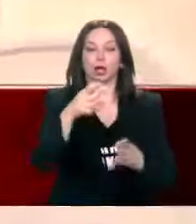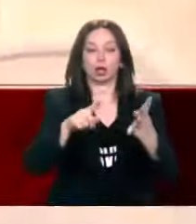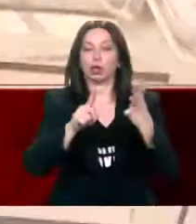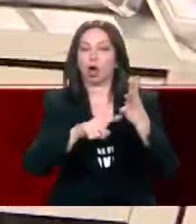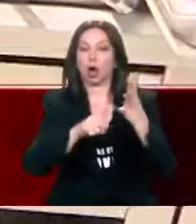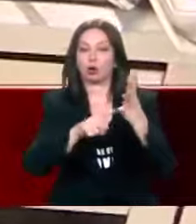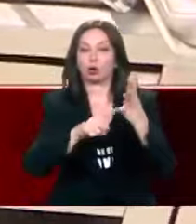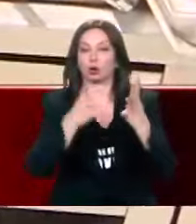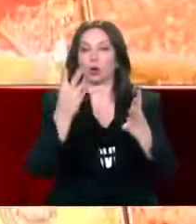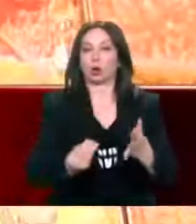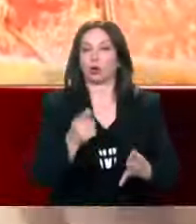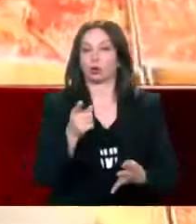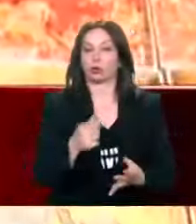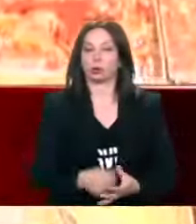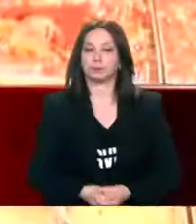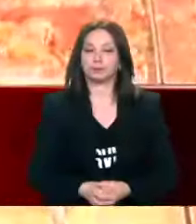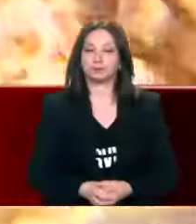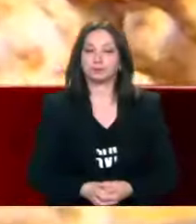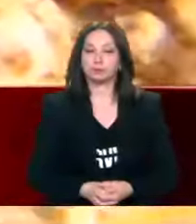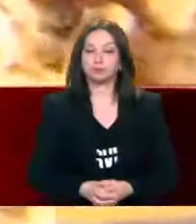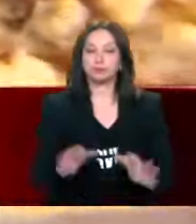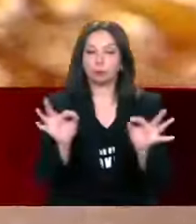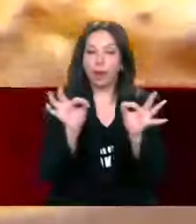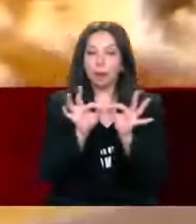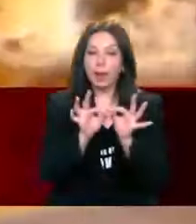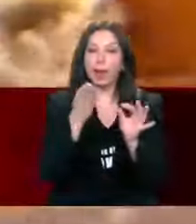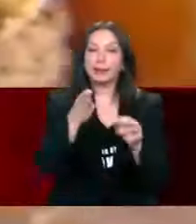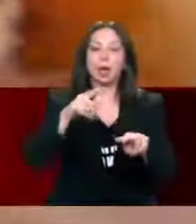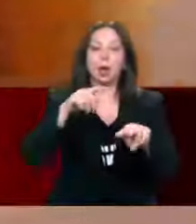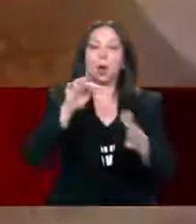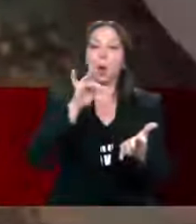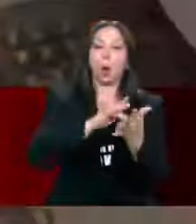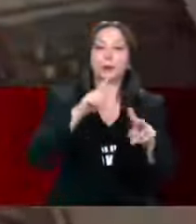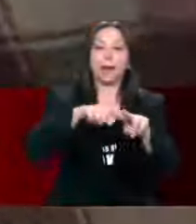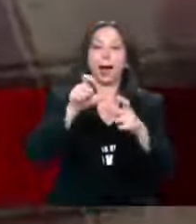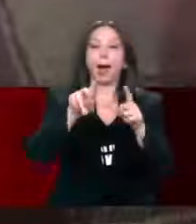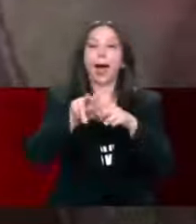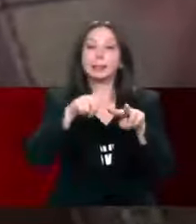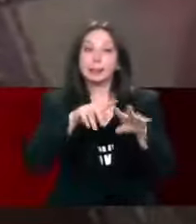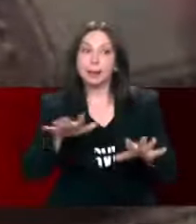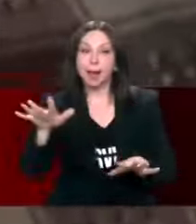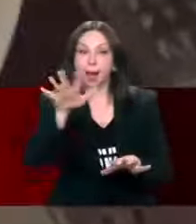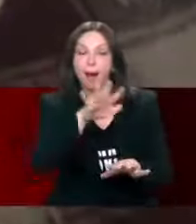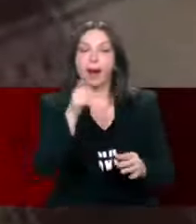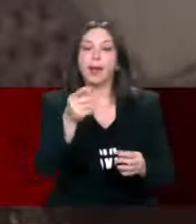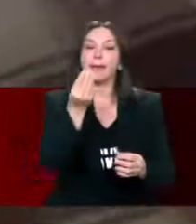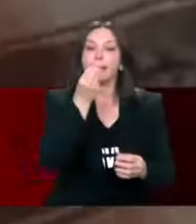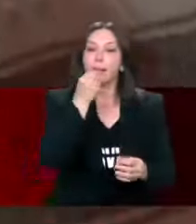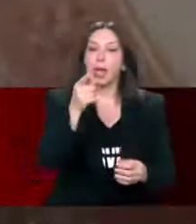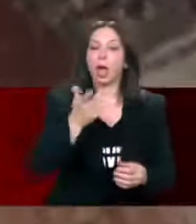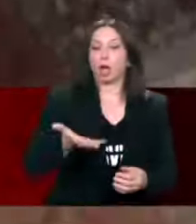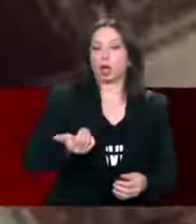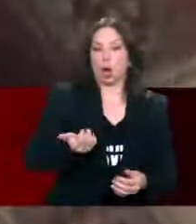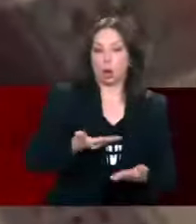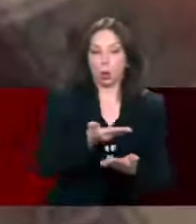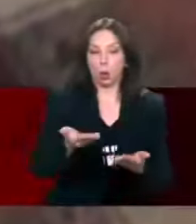Haksızlık yapılmış. Alacağız yani. Söke söke alacağız yani. Mantının Orta Asya'ya yayılan ününden bahseden yayın, yemeğin yoğurt ve pul